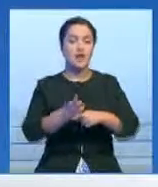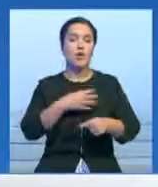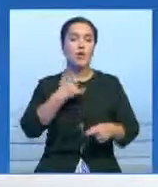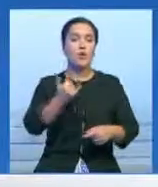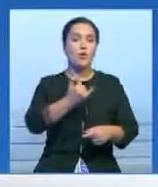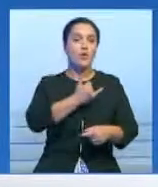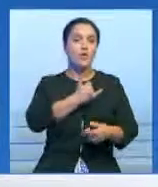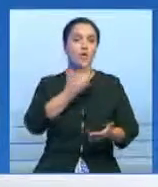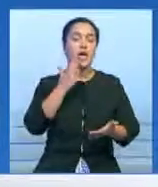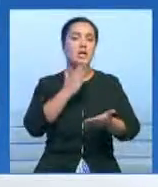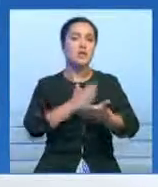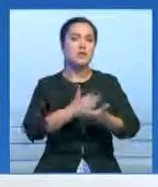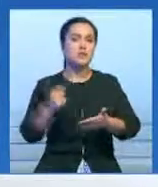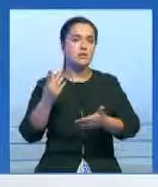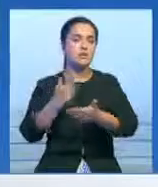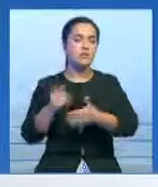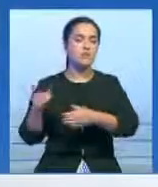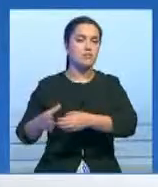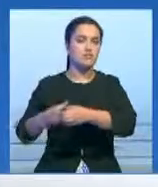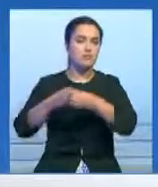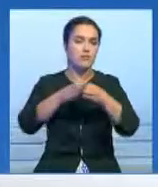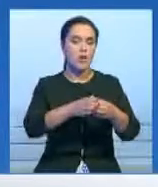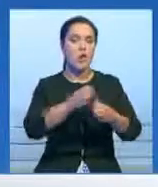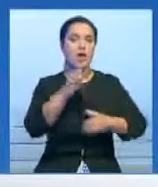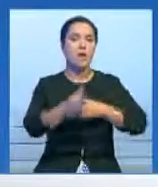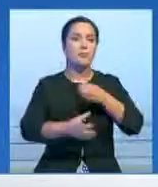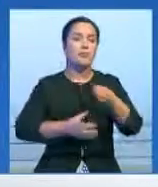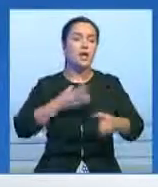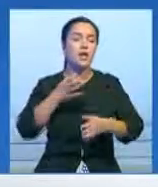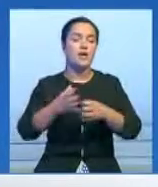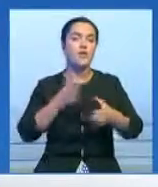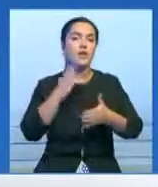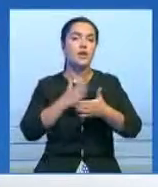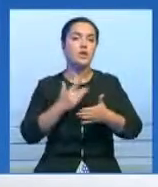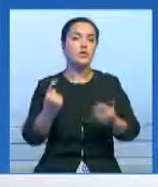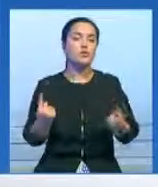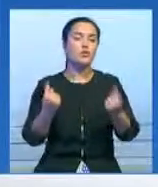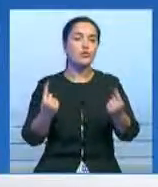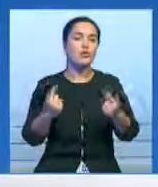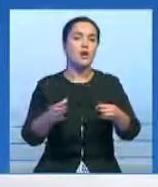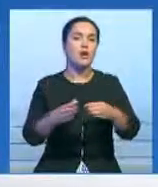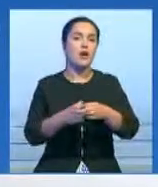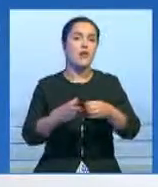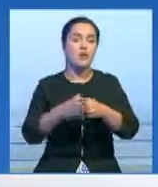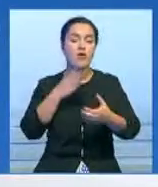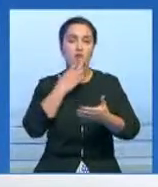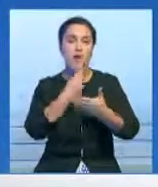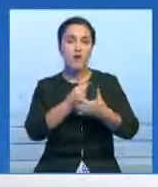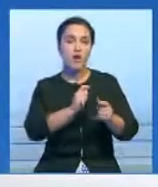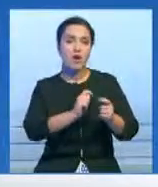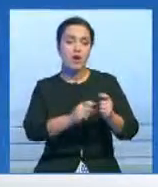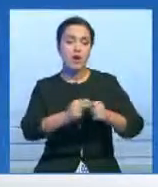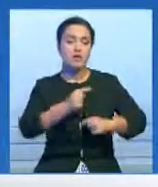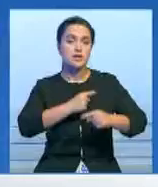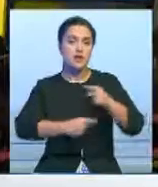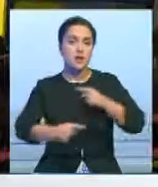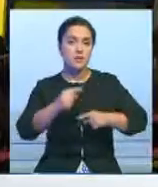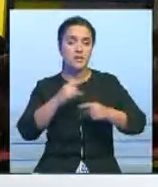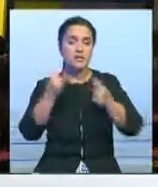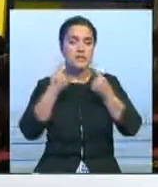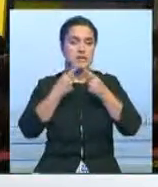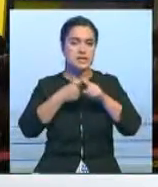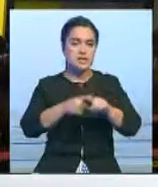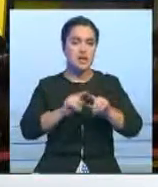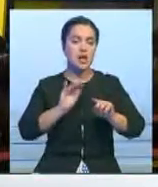страну приходят мировые транснациональные корпорации со своими инвестициями и со своими передовыми